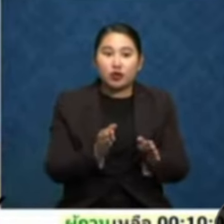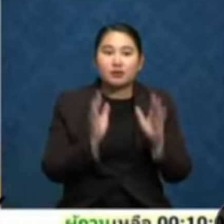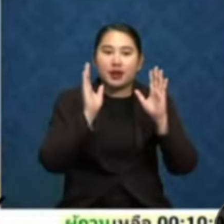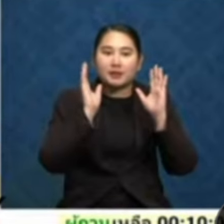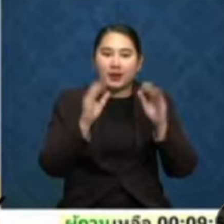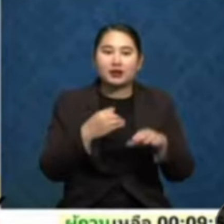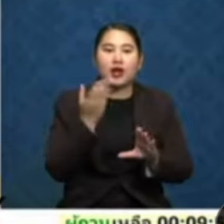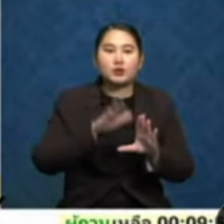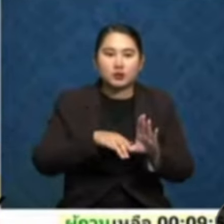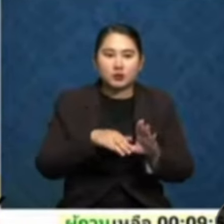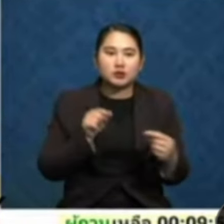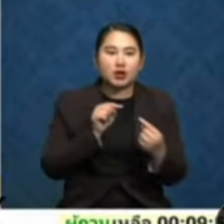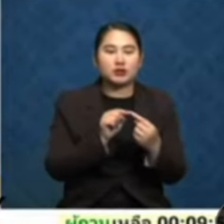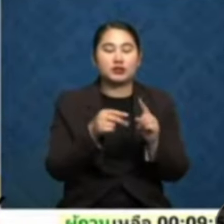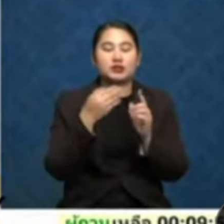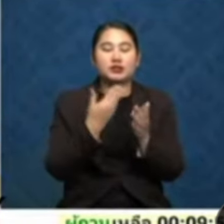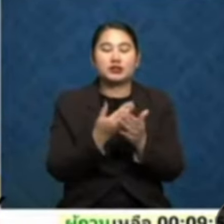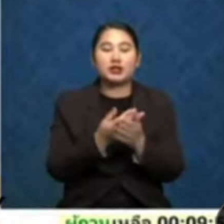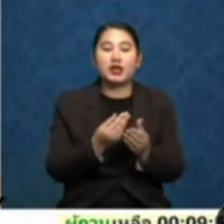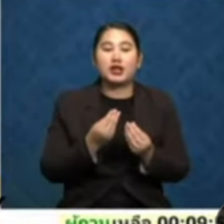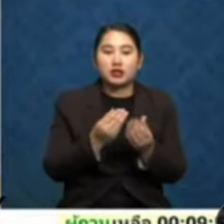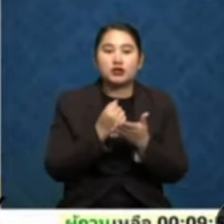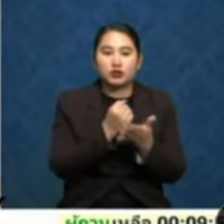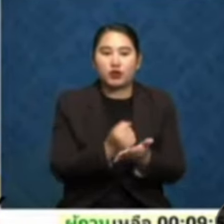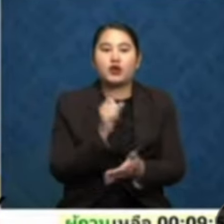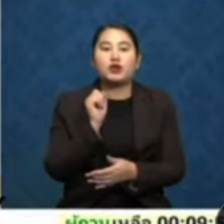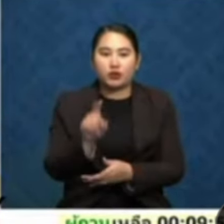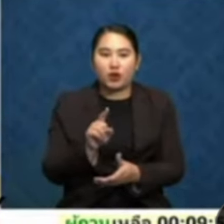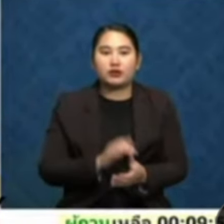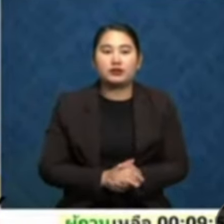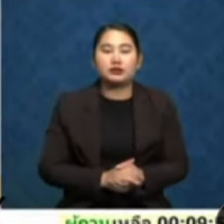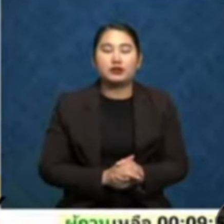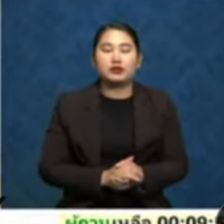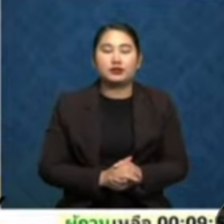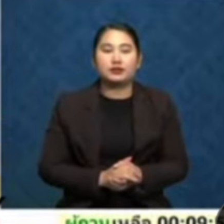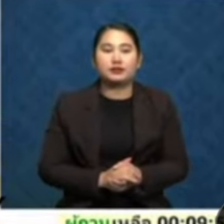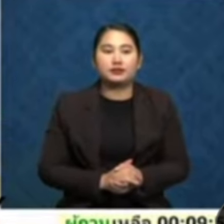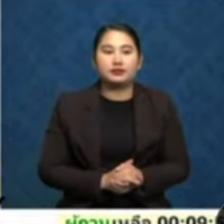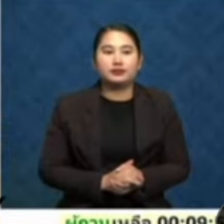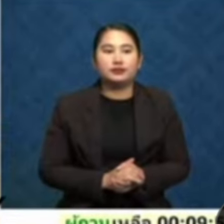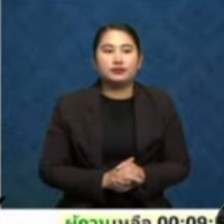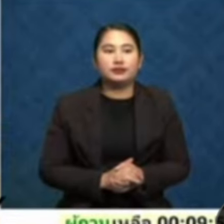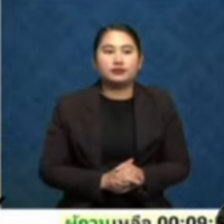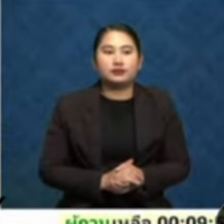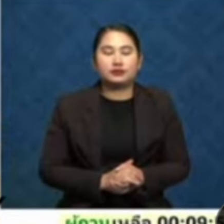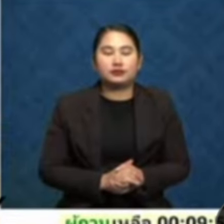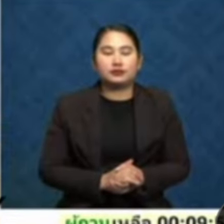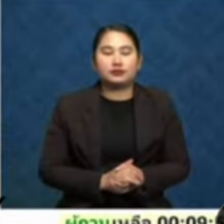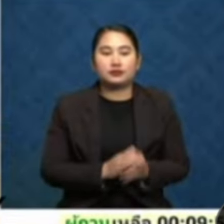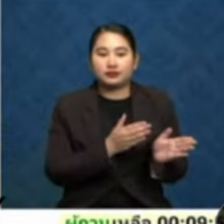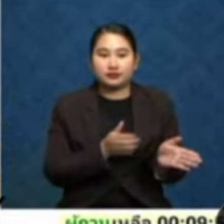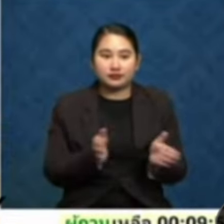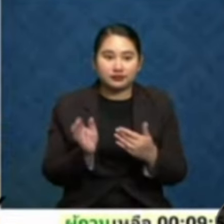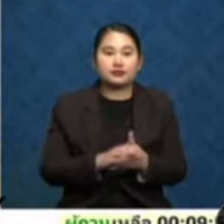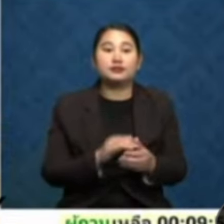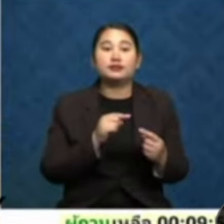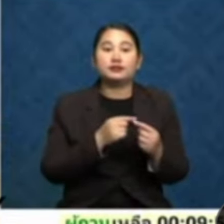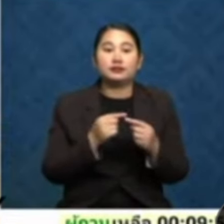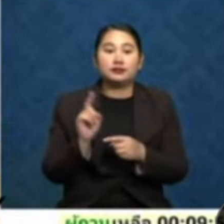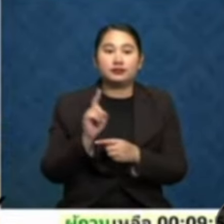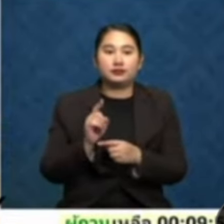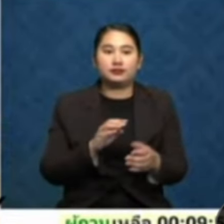ประชาชนเข้าถึงเงินเยียวยาชดเชิญได้อย่างเร็วและตรงจุดมากขึ้นอันนี้ก็เป็นในส่วนของข้อที่ 2ครับไปส่วนของข้อต่อไป